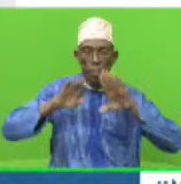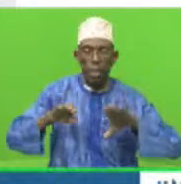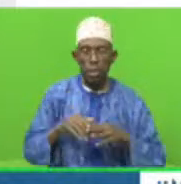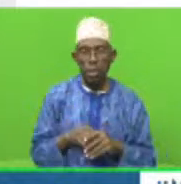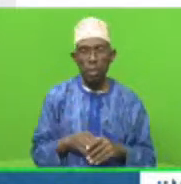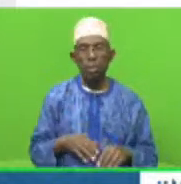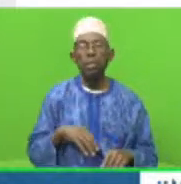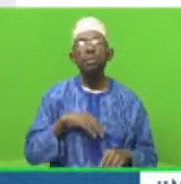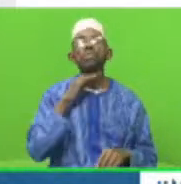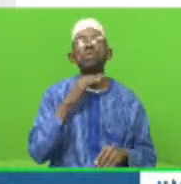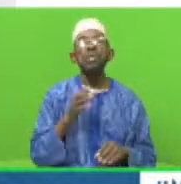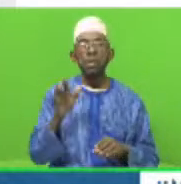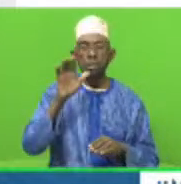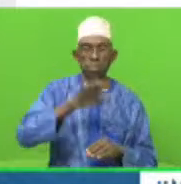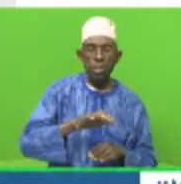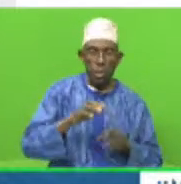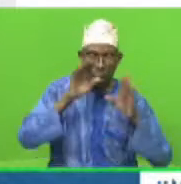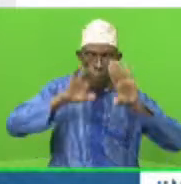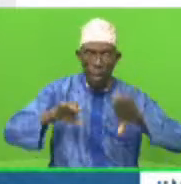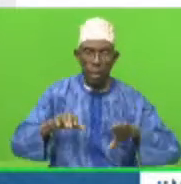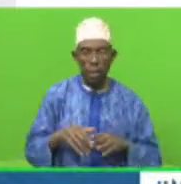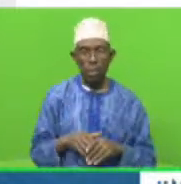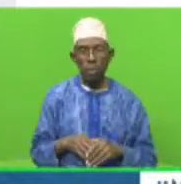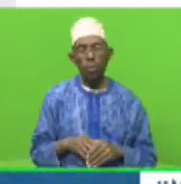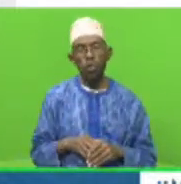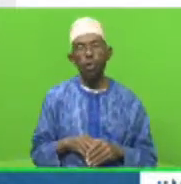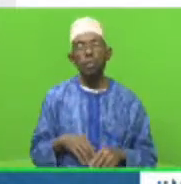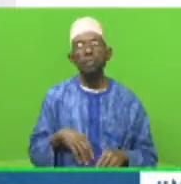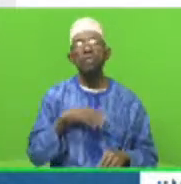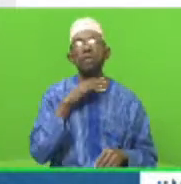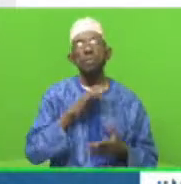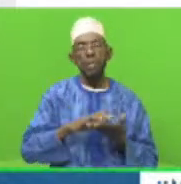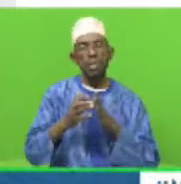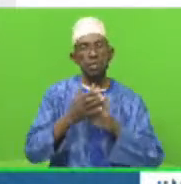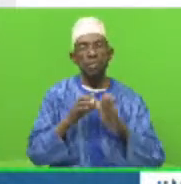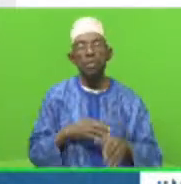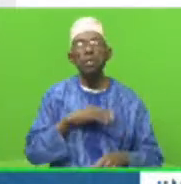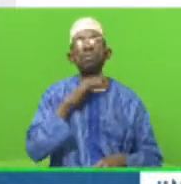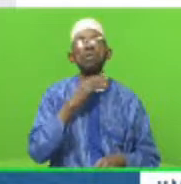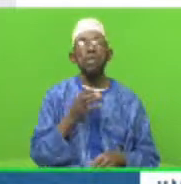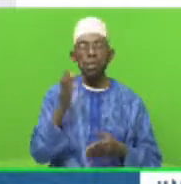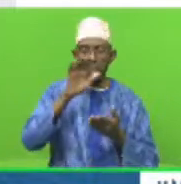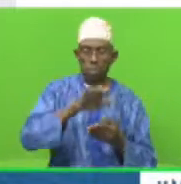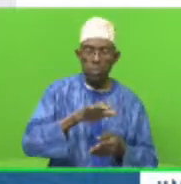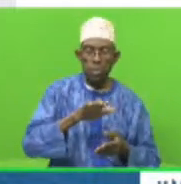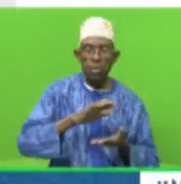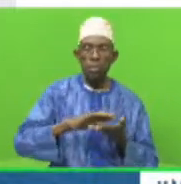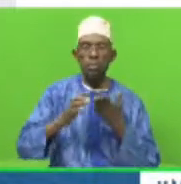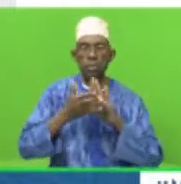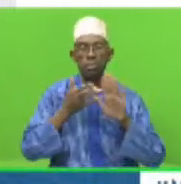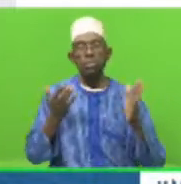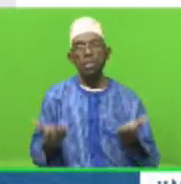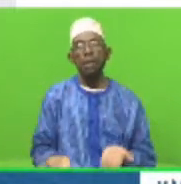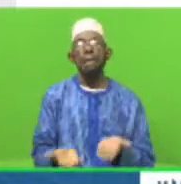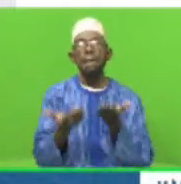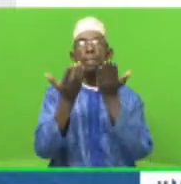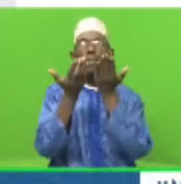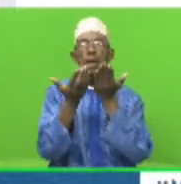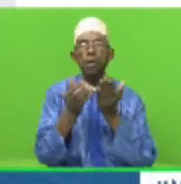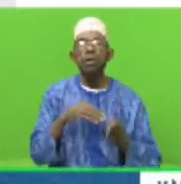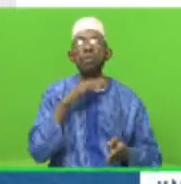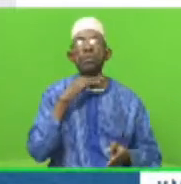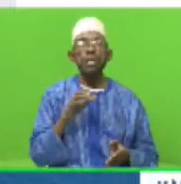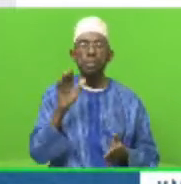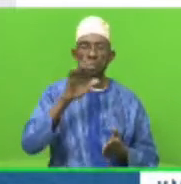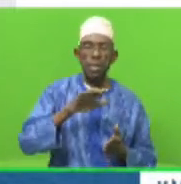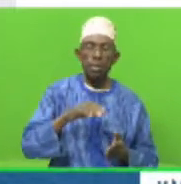اللهم اغفر لموتانا وموتى المسلمين، اللهم اغفر لموتانا وموتى المسلمين، اللهم اغفر لموتانا